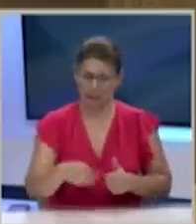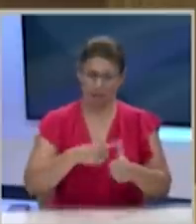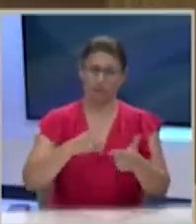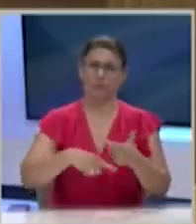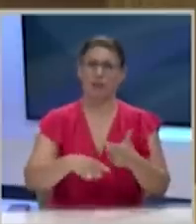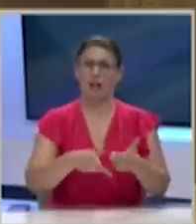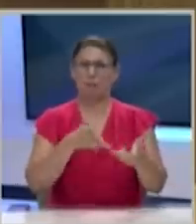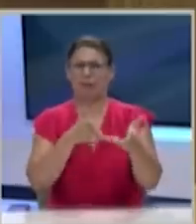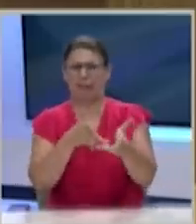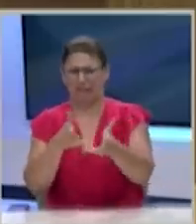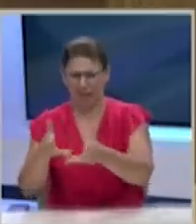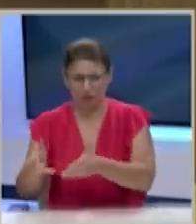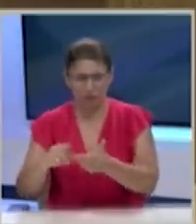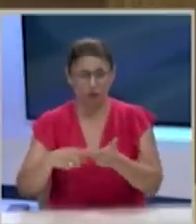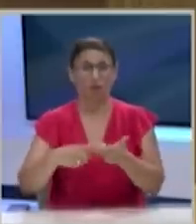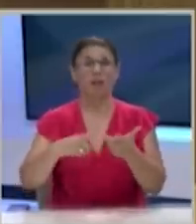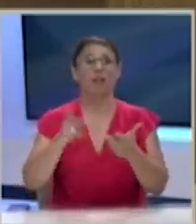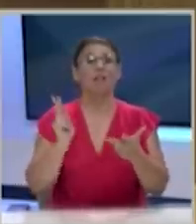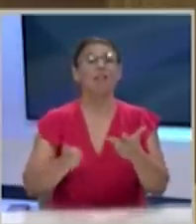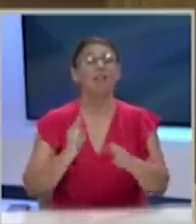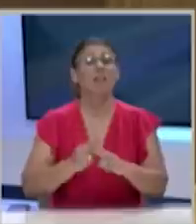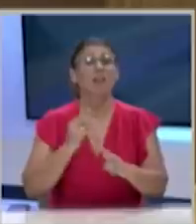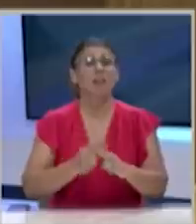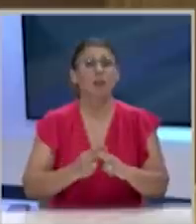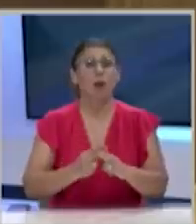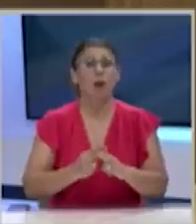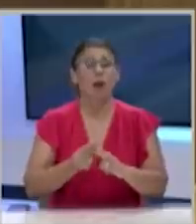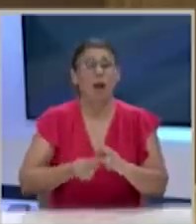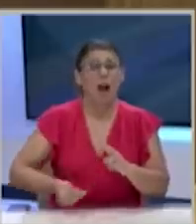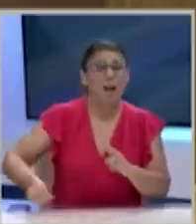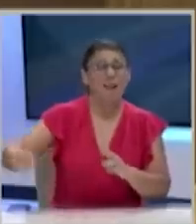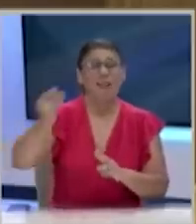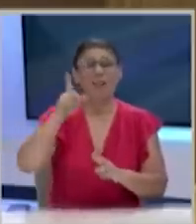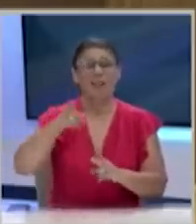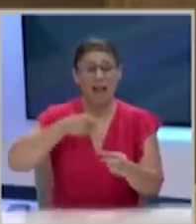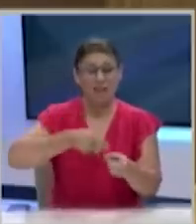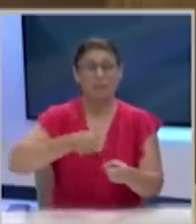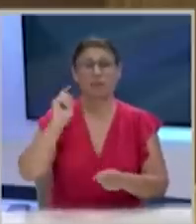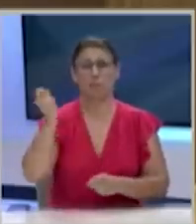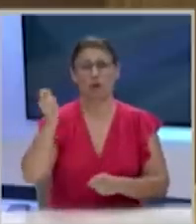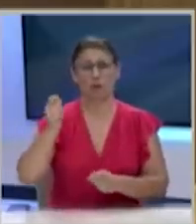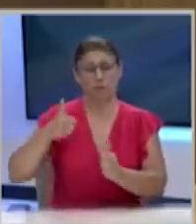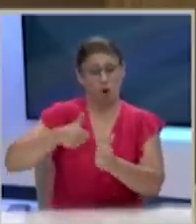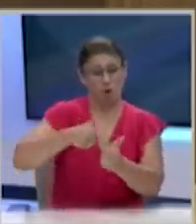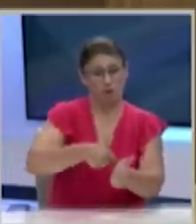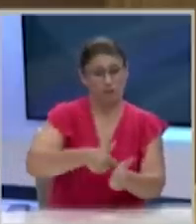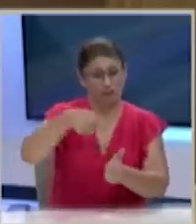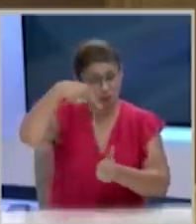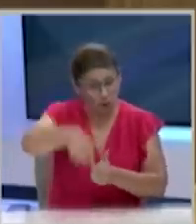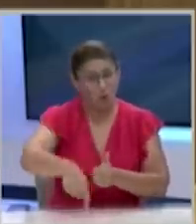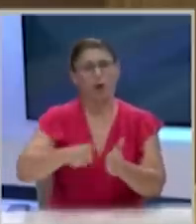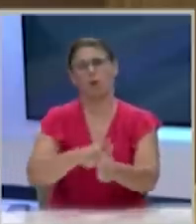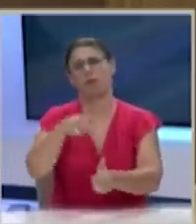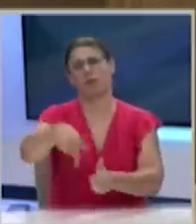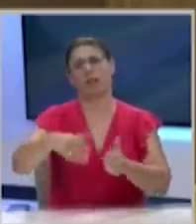μέγκα κινησμό και κυρίως από την ακραία εγκληματική πολιτική που ακολουθήθηκε και ακολουθεί και σήμερα